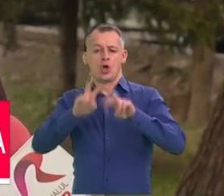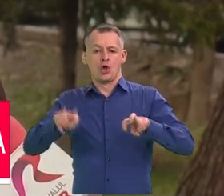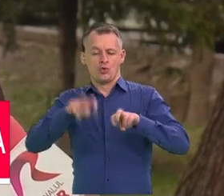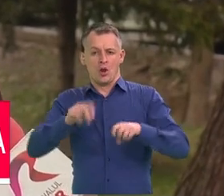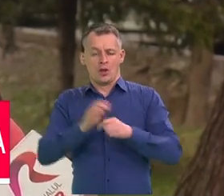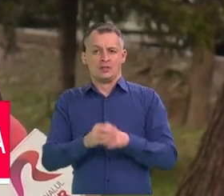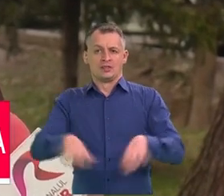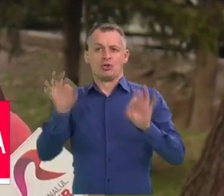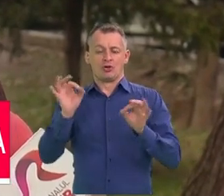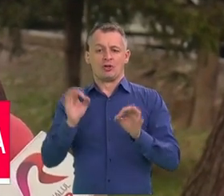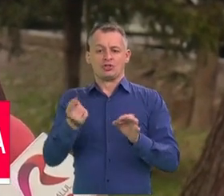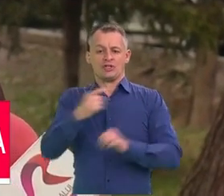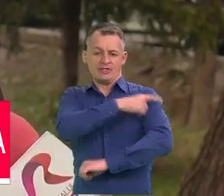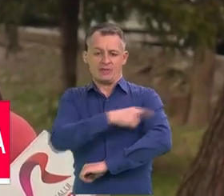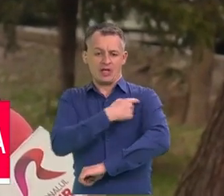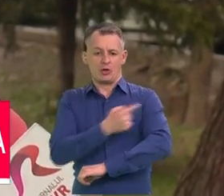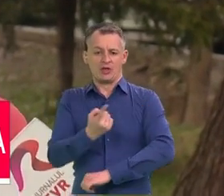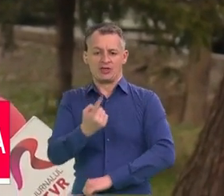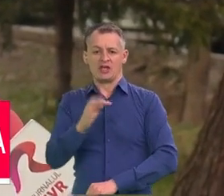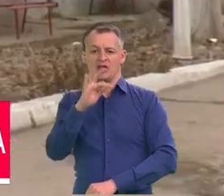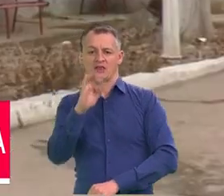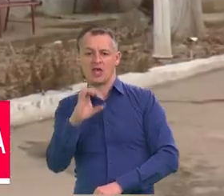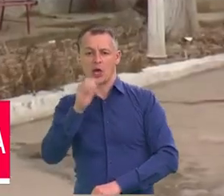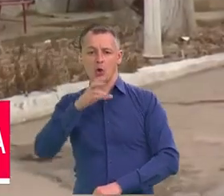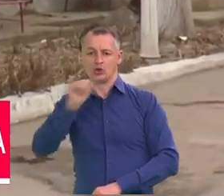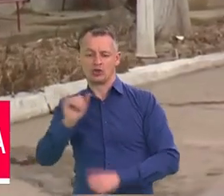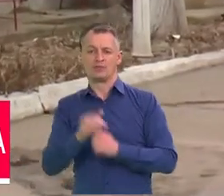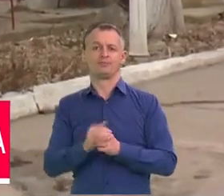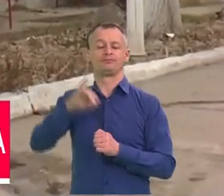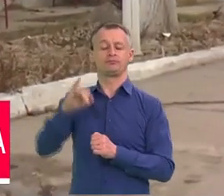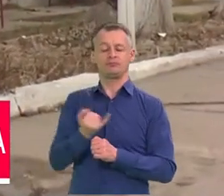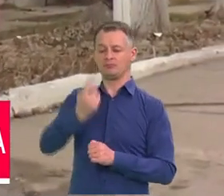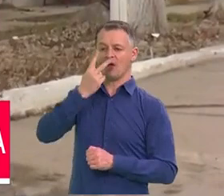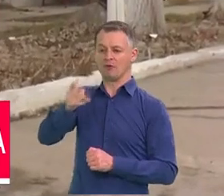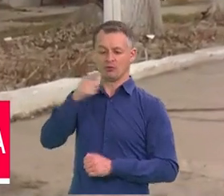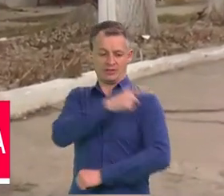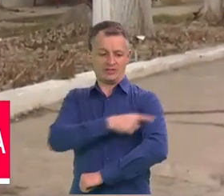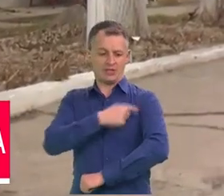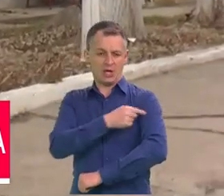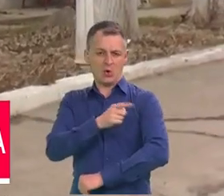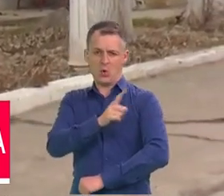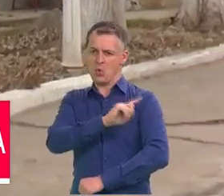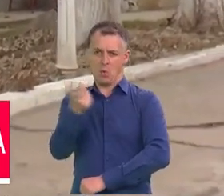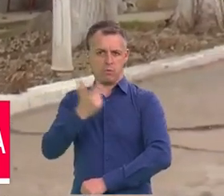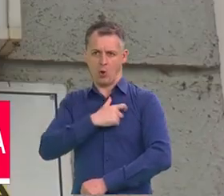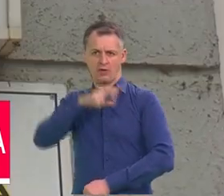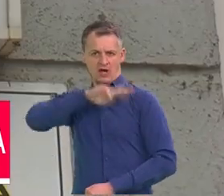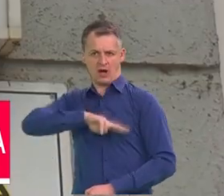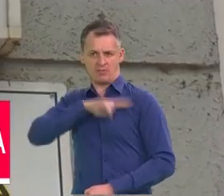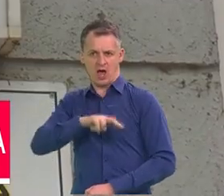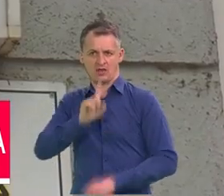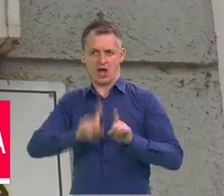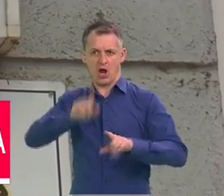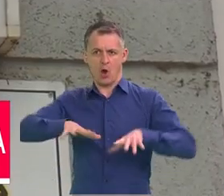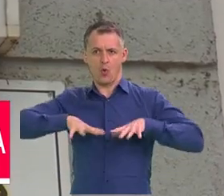după ce l-am luat la Consiliul Județean. Am constatat că spitalul nu rezistă unui cutremur și